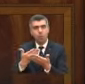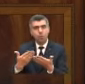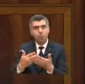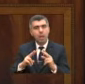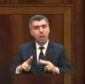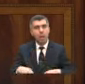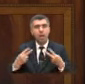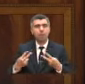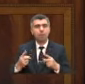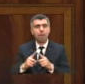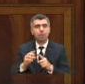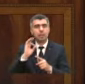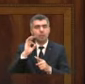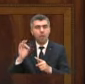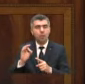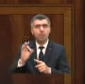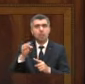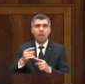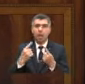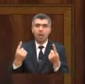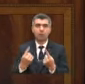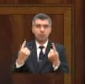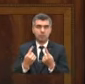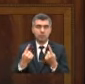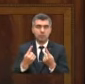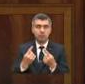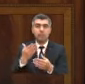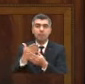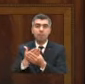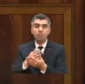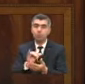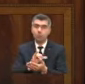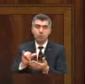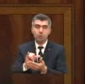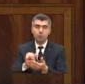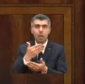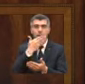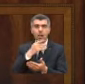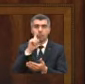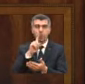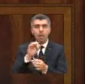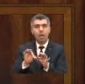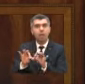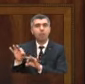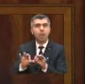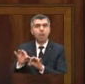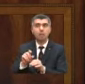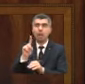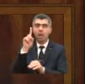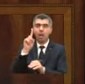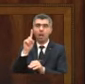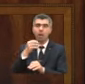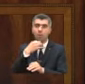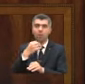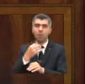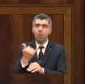اجتماعية شبه عادية، حياة اقتصادية شبه عادية، بسبب وبفضل الحمد لله هذه الإجراءات، بفضل الله قبل